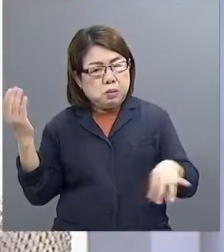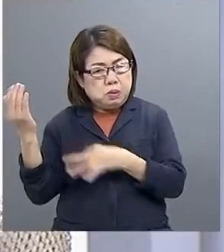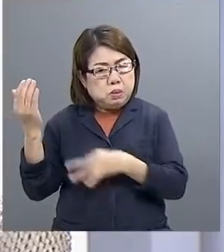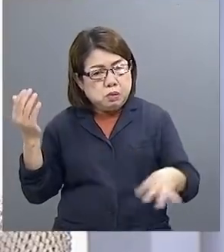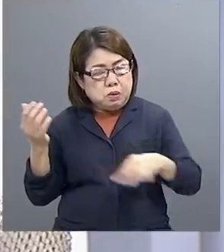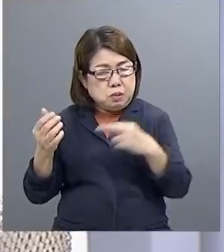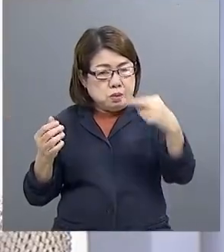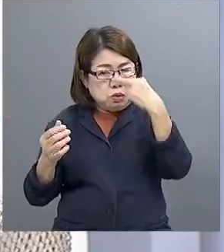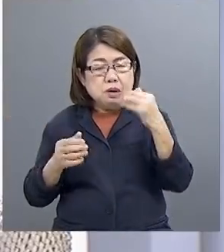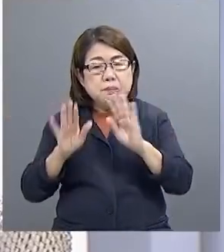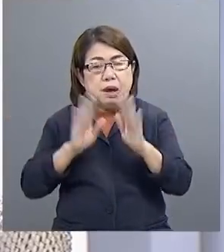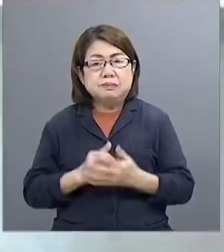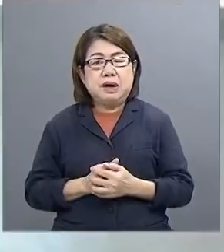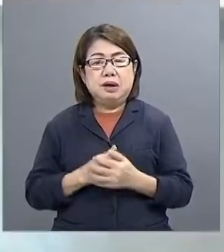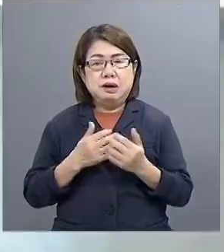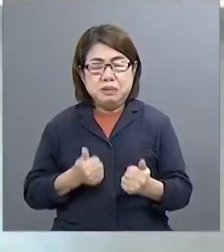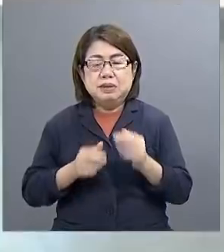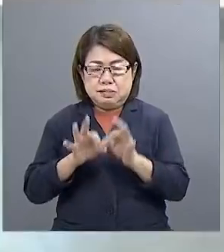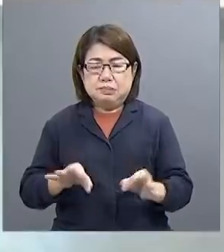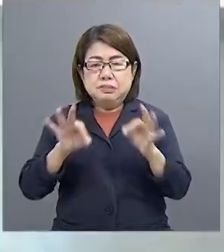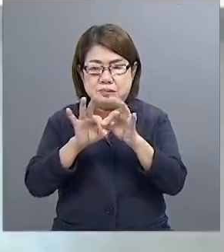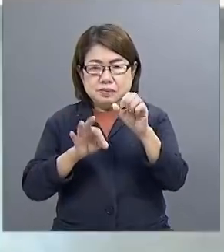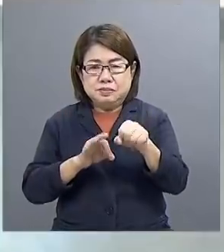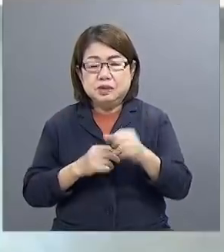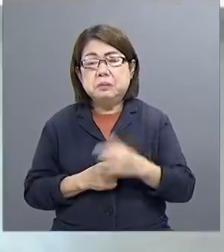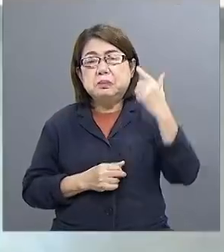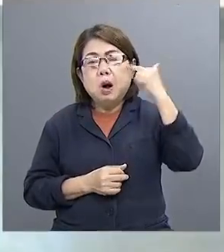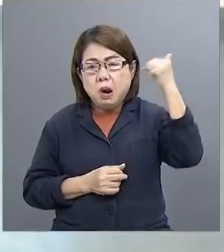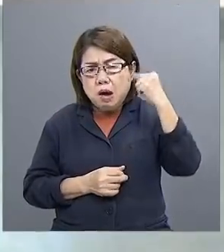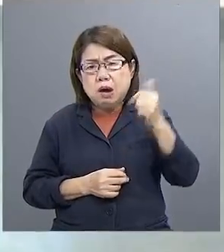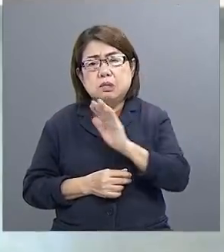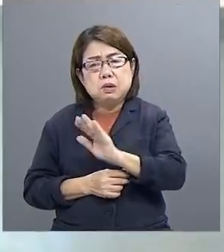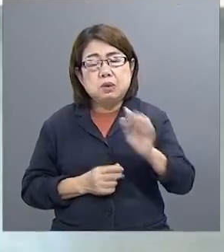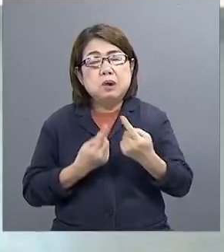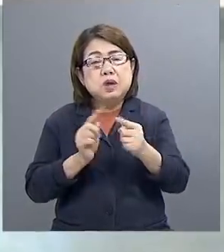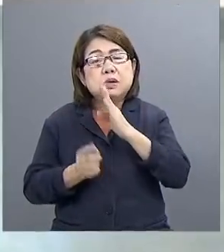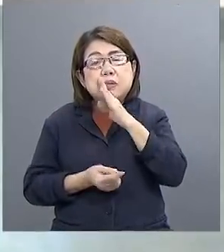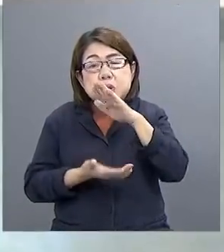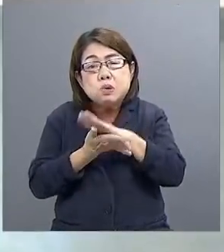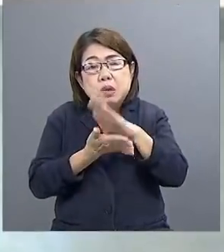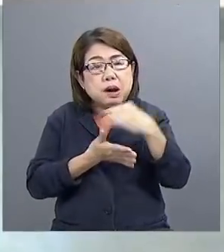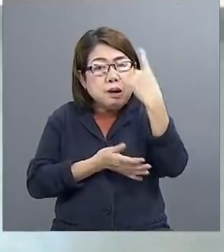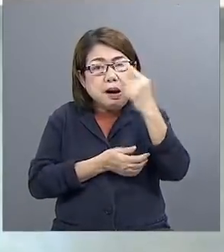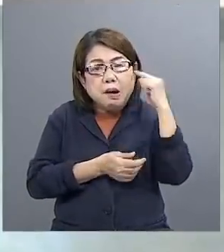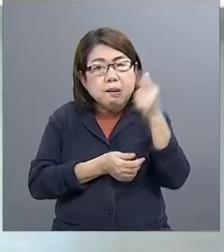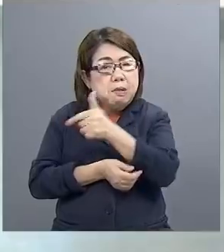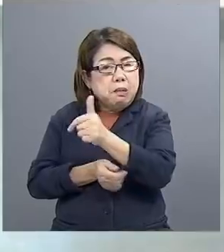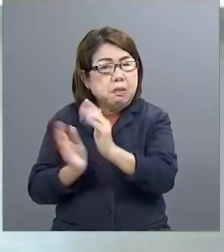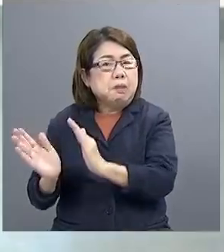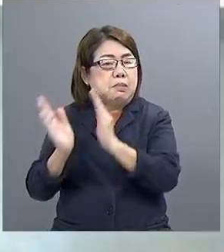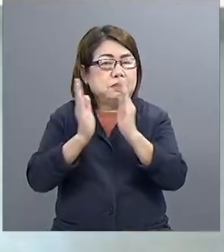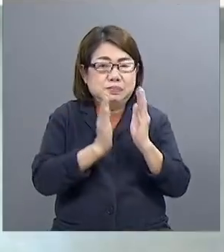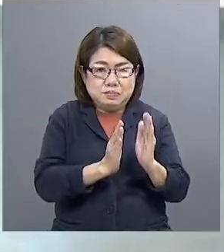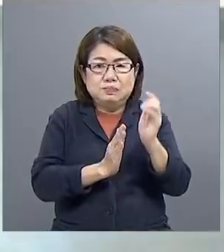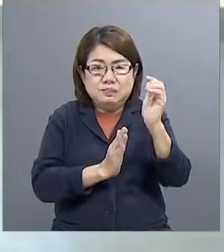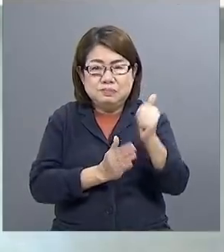เนี่ยดังนั้นเดี๋ยวคืนที่ตรงนี้ถือว่าสำคัญมากไอเดียดีๆนะคะเผื่อทางโรงเรียนใหม่สนใจนำไปใช้ในเดียวในการแชร์พื้นที่สร้างสรรค์ครับ